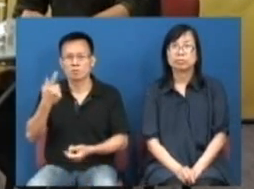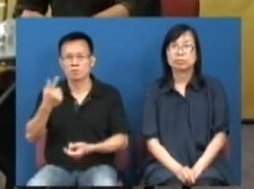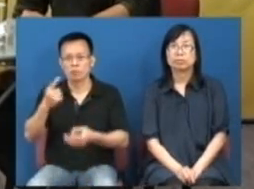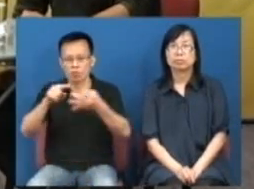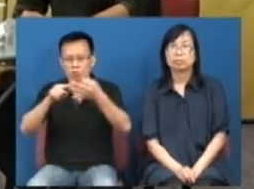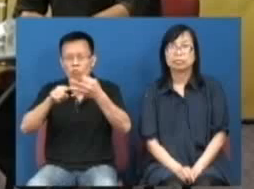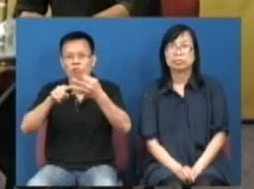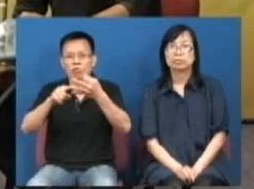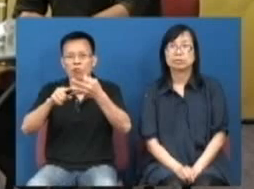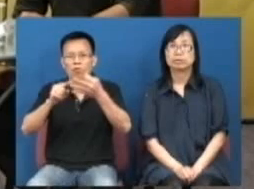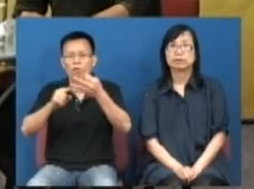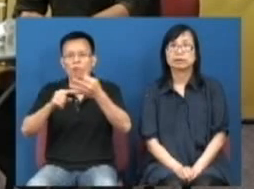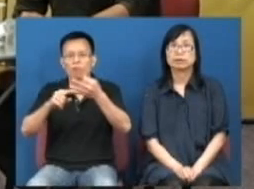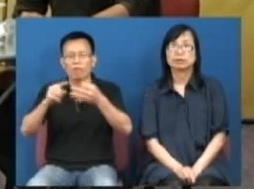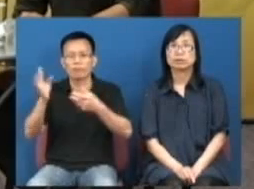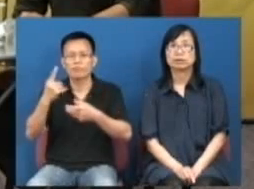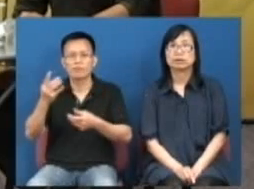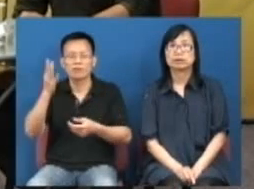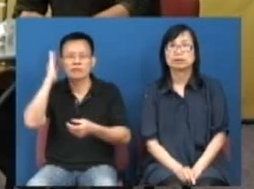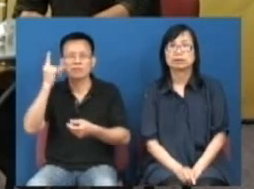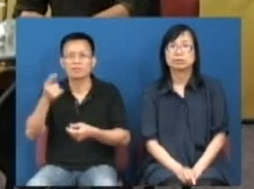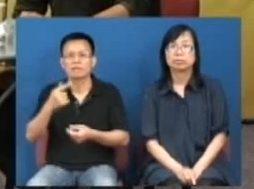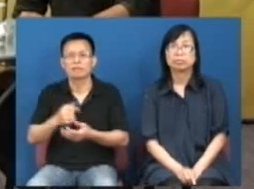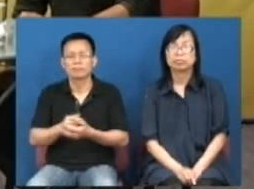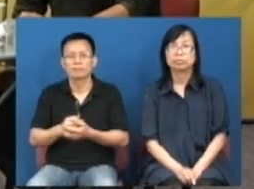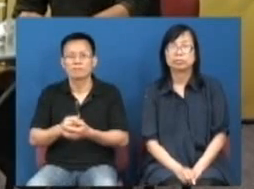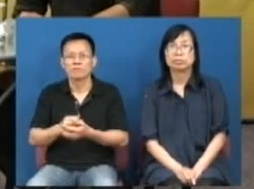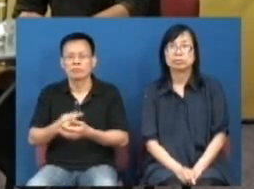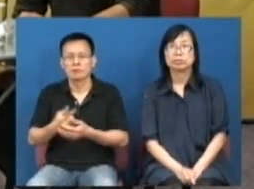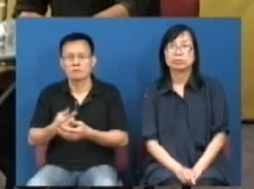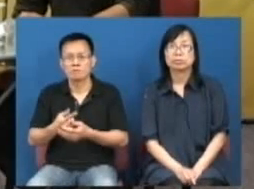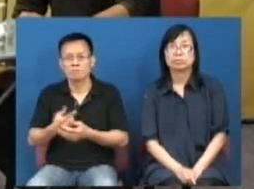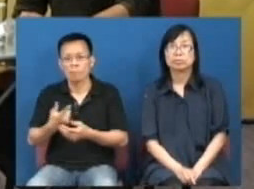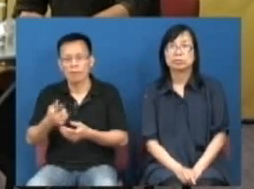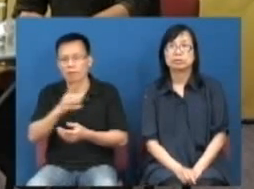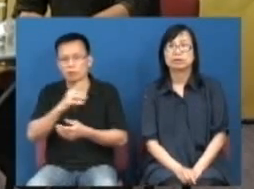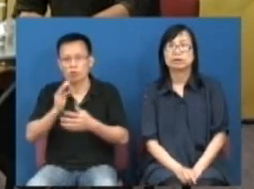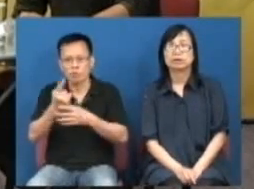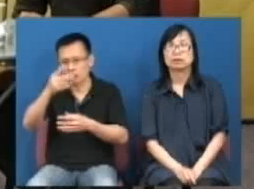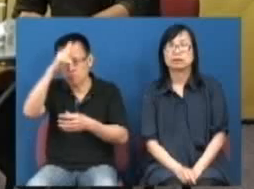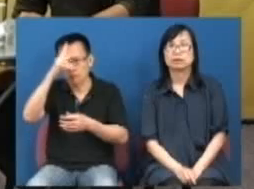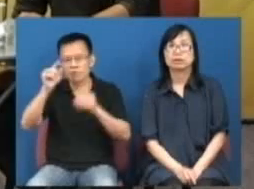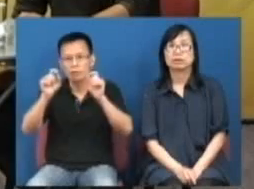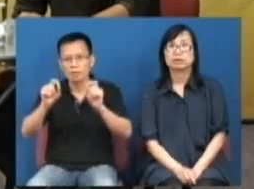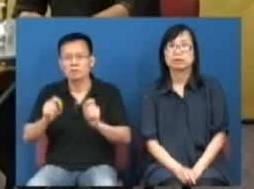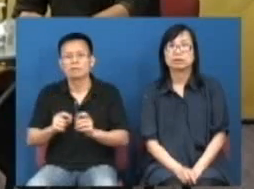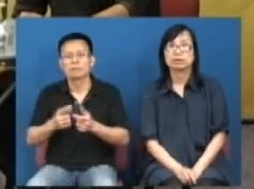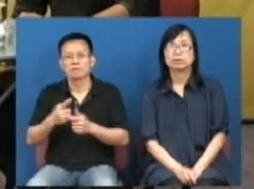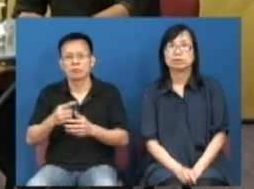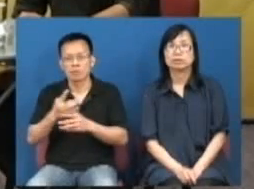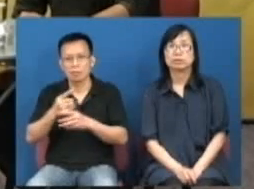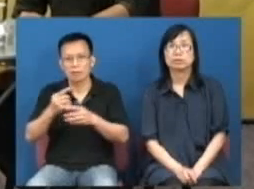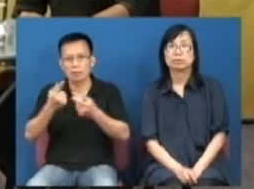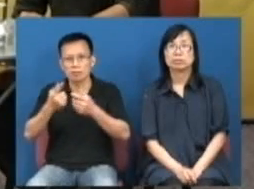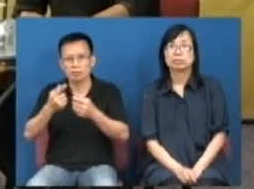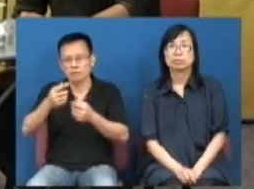都話要離職啦，佢係唔想為呢個政府去解釋，為佢咧係去解一啲最政策解釋。